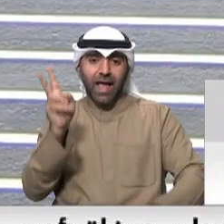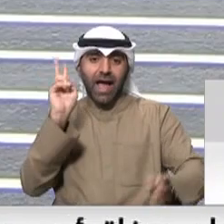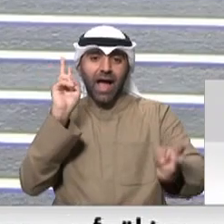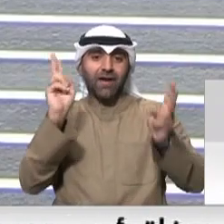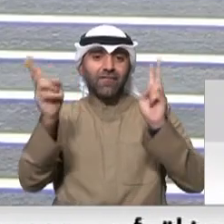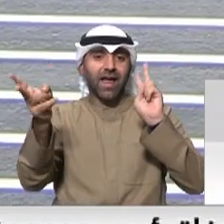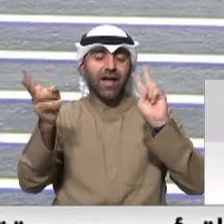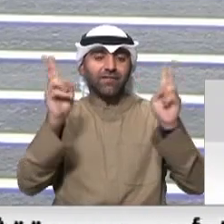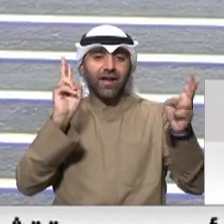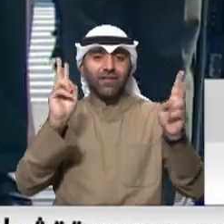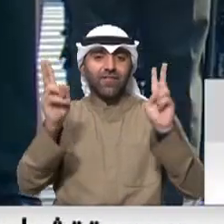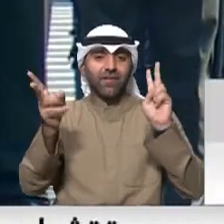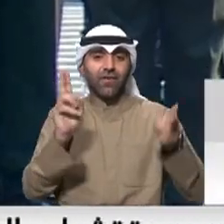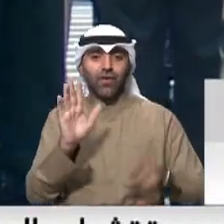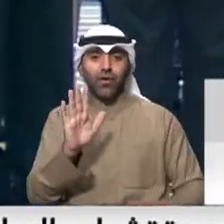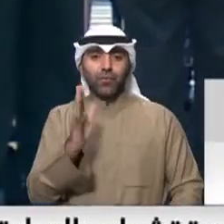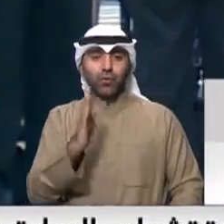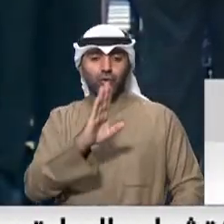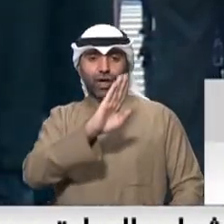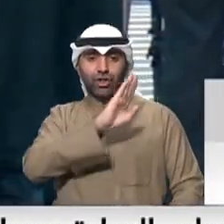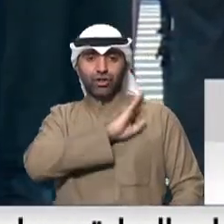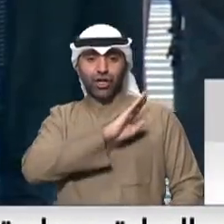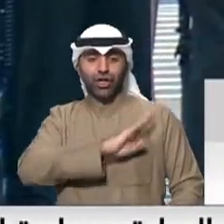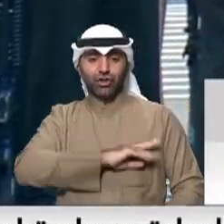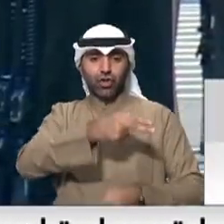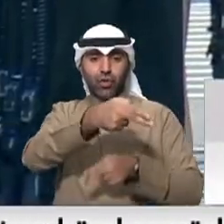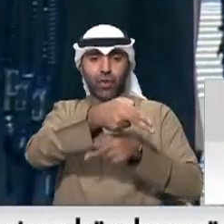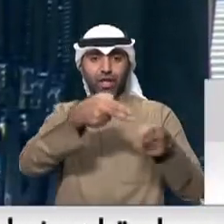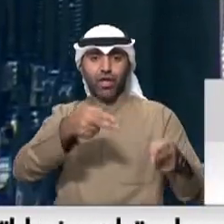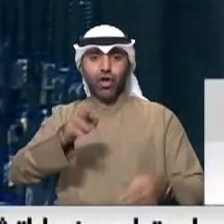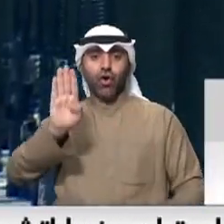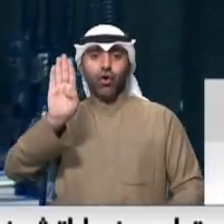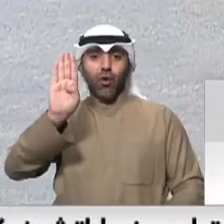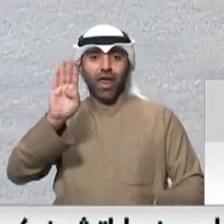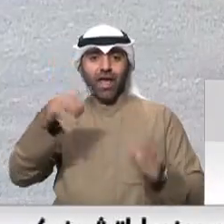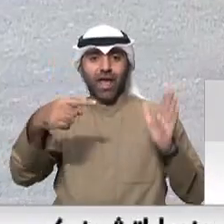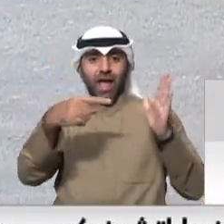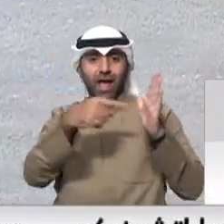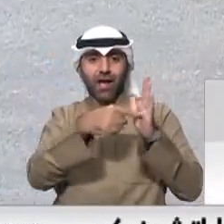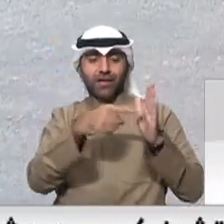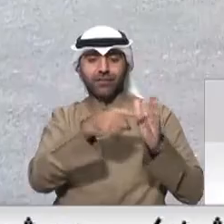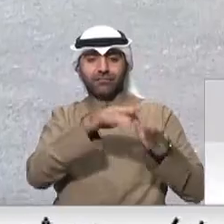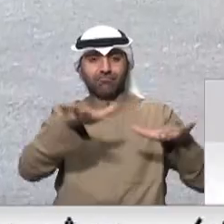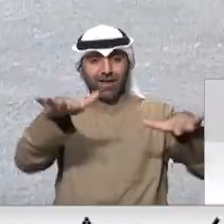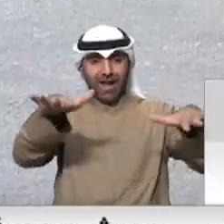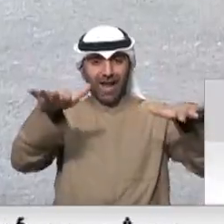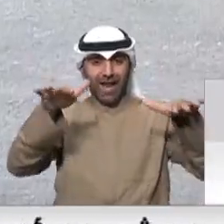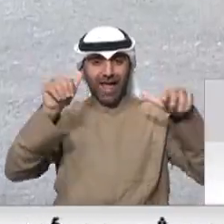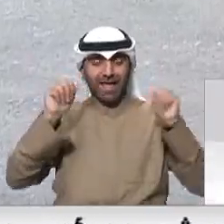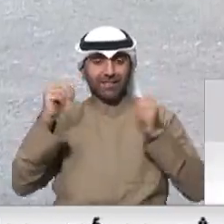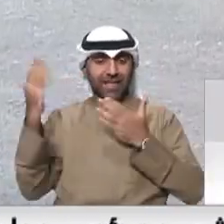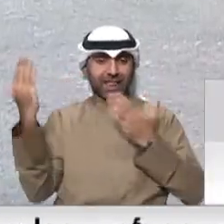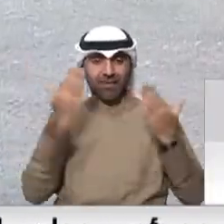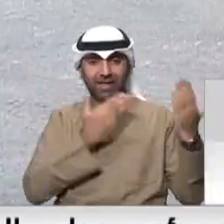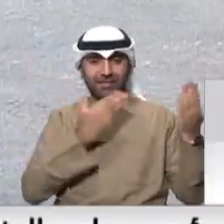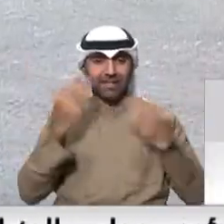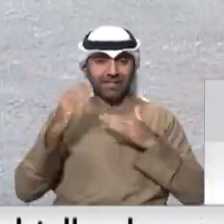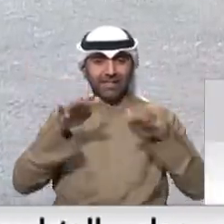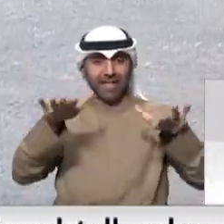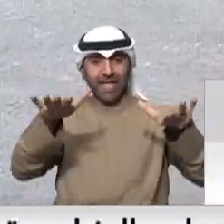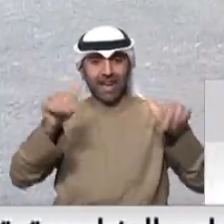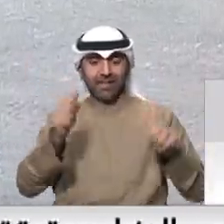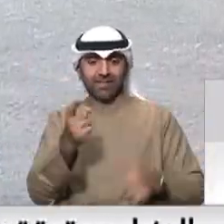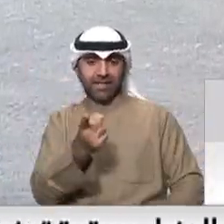علي الصباح العسكرية. وخلال سنوات الدراسة حرصت كلية علي الصباح العسكرية على تأهيل الطلبة الضباط